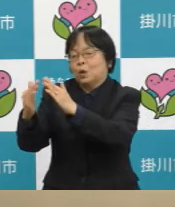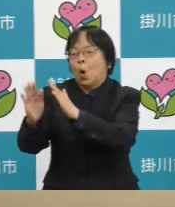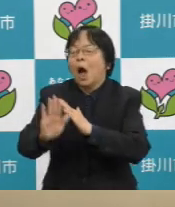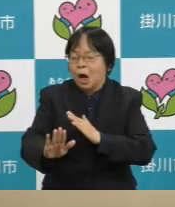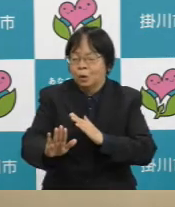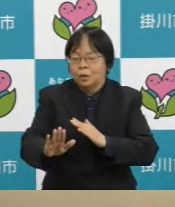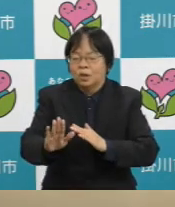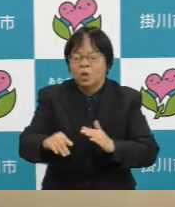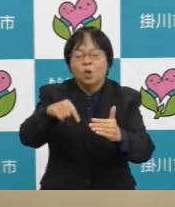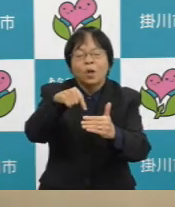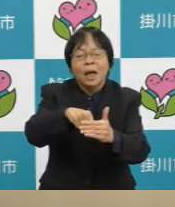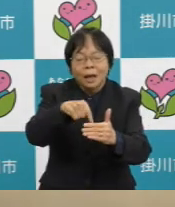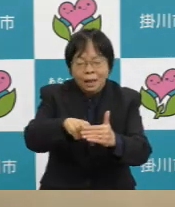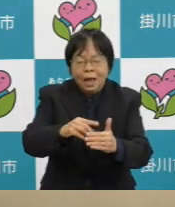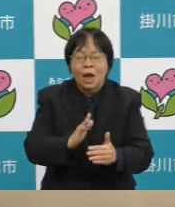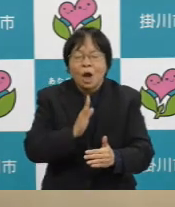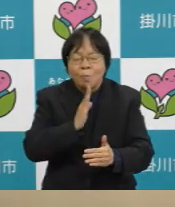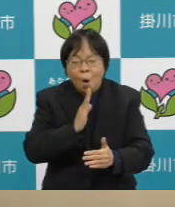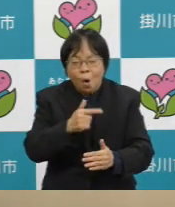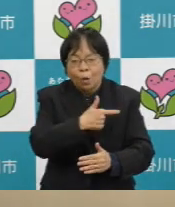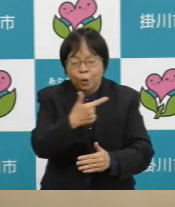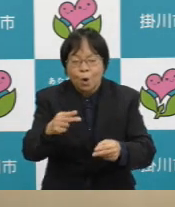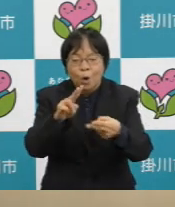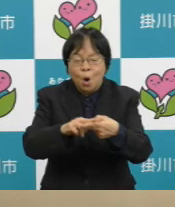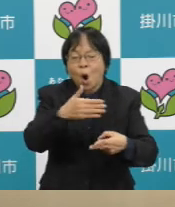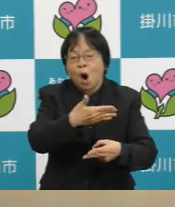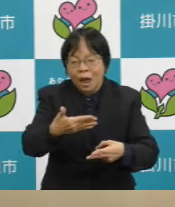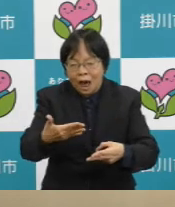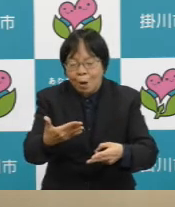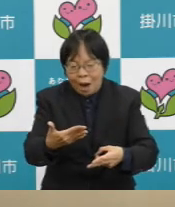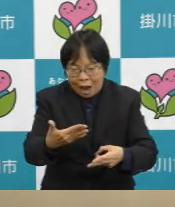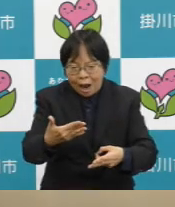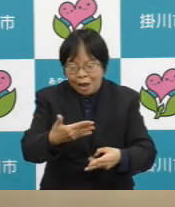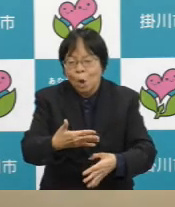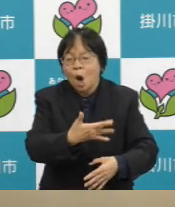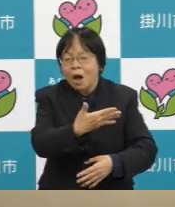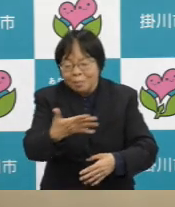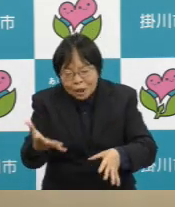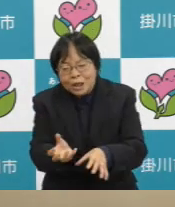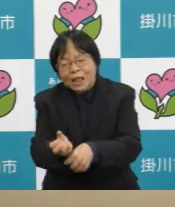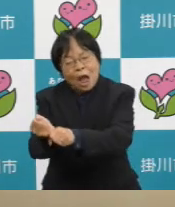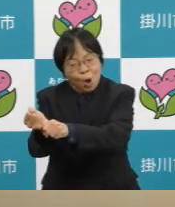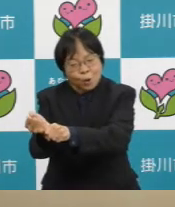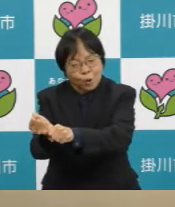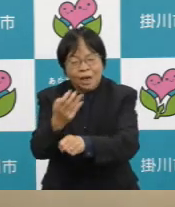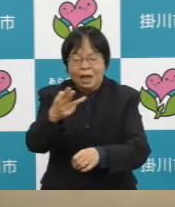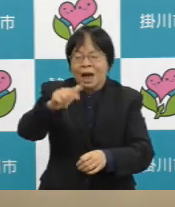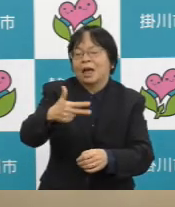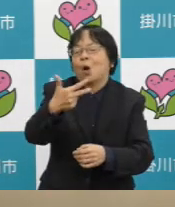水に一番頼っているのがこの掛川市です。まあ、従来から申し上げてきております